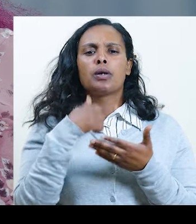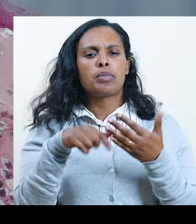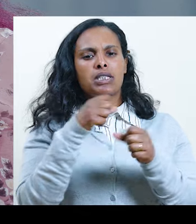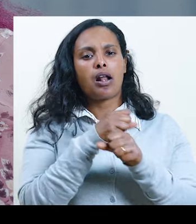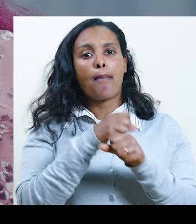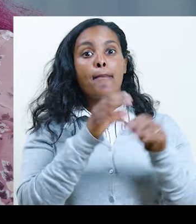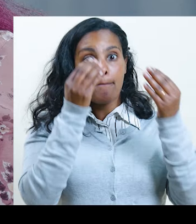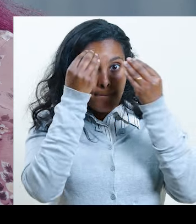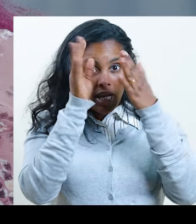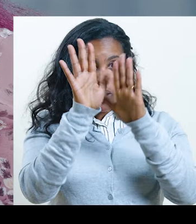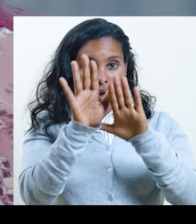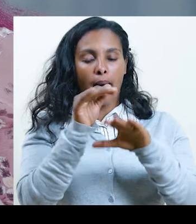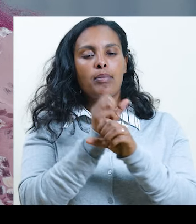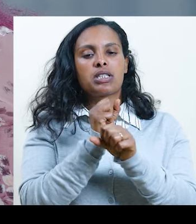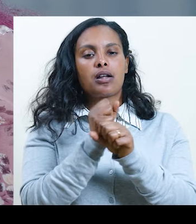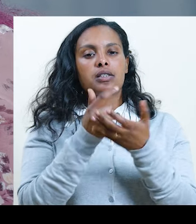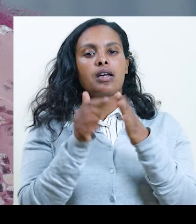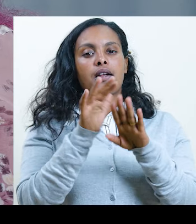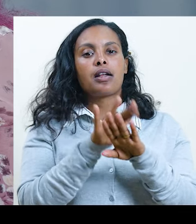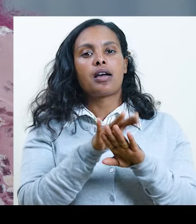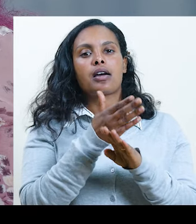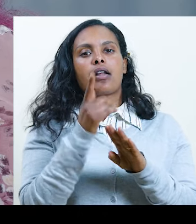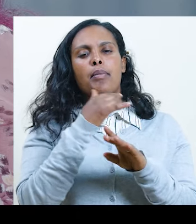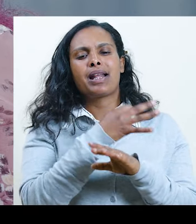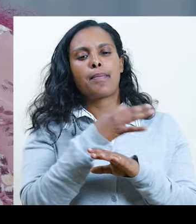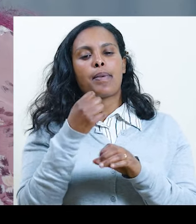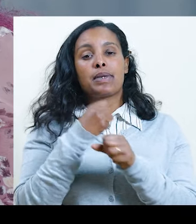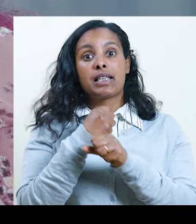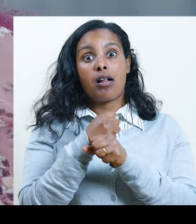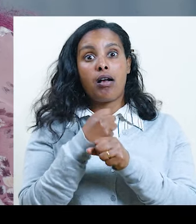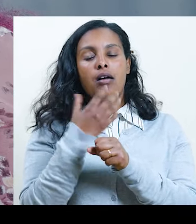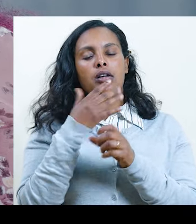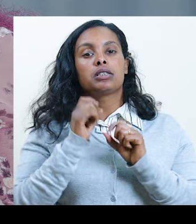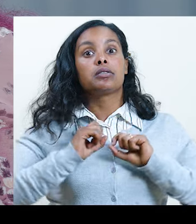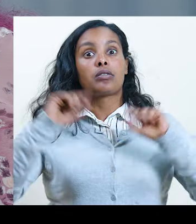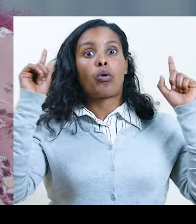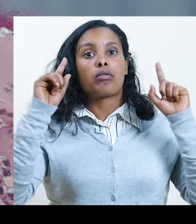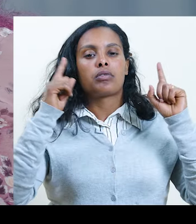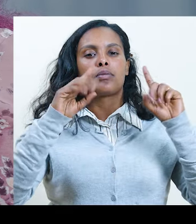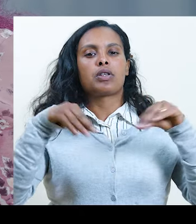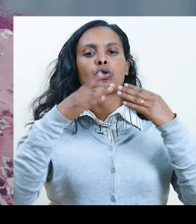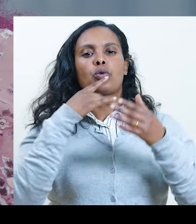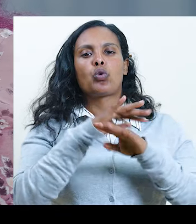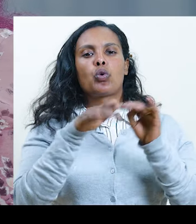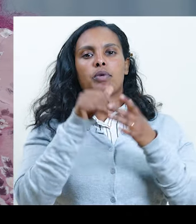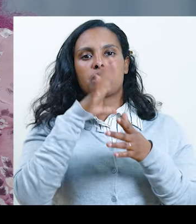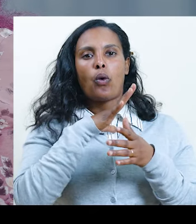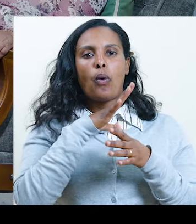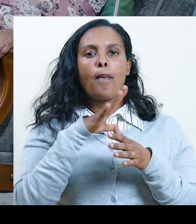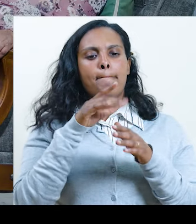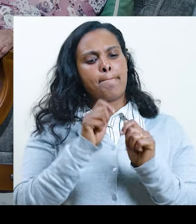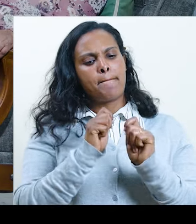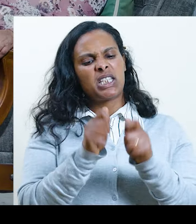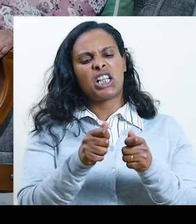እና ቢሰራበት፣ ፕሮሞሽን ቢሰራበት፣ እዚህ ነገር ላይ አጽንኦት ተሰጥቶት ትኩረት ተደርጎ ቢሰራበት ሁሉም